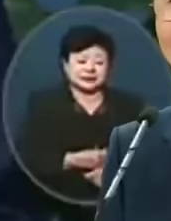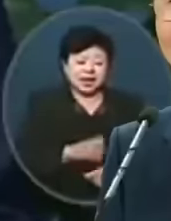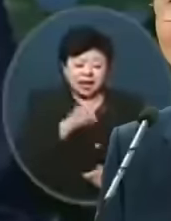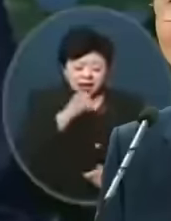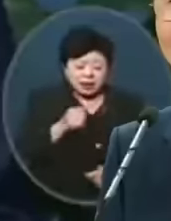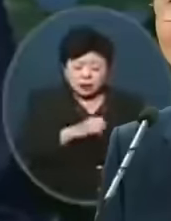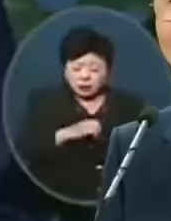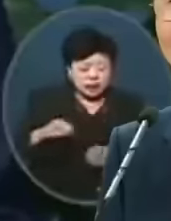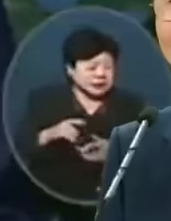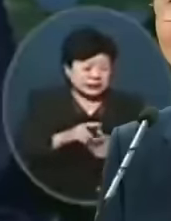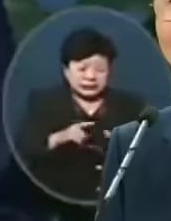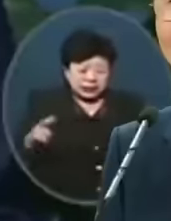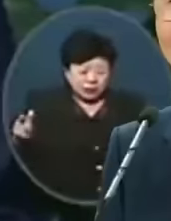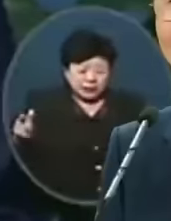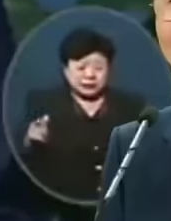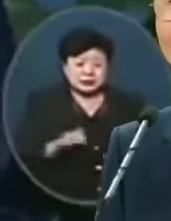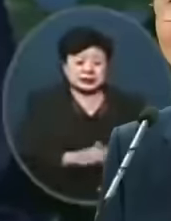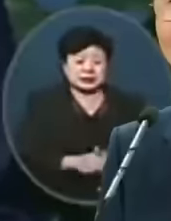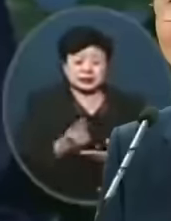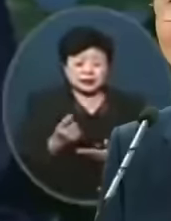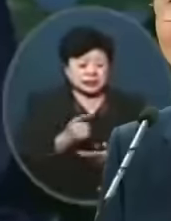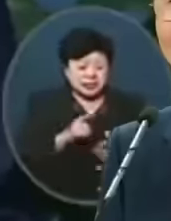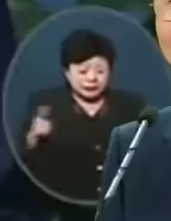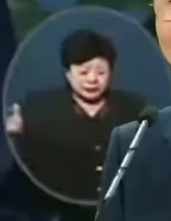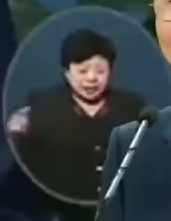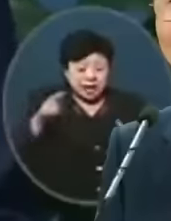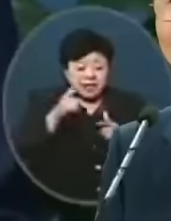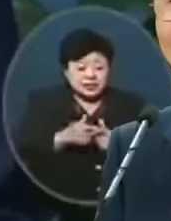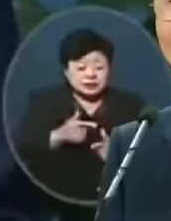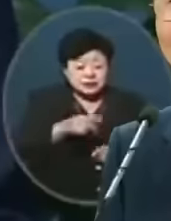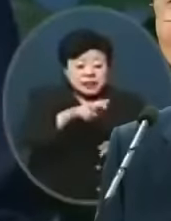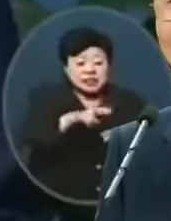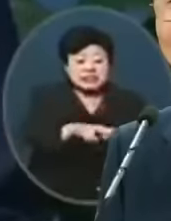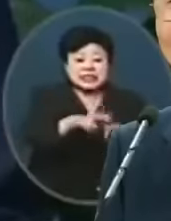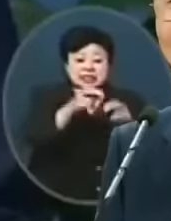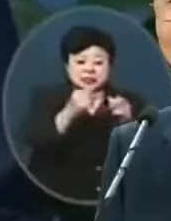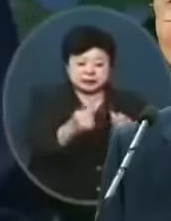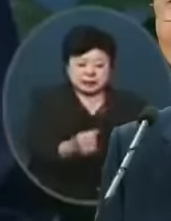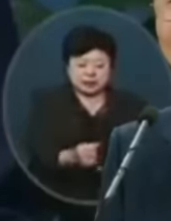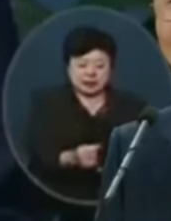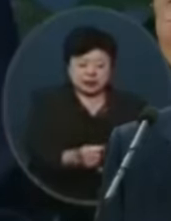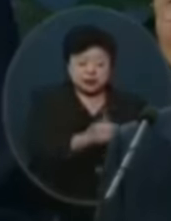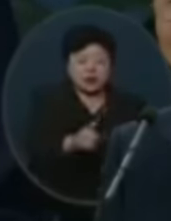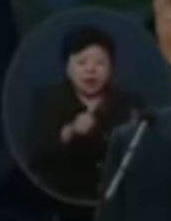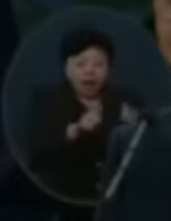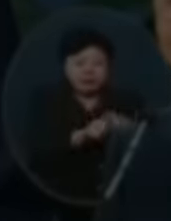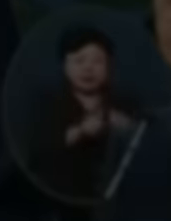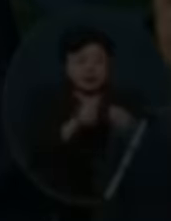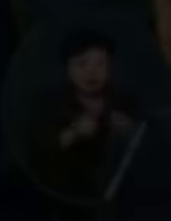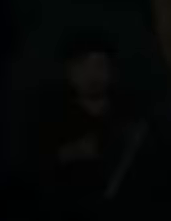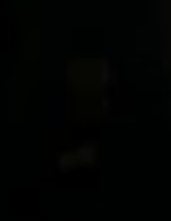결코 너를 버리지 않겠다고 말씀하신 것입니다. 지금 예수님은 이 자리에 계십니다. 우리와 함께 계십니다.